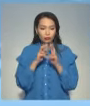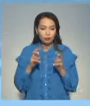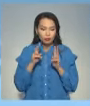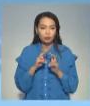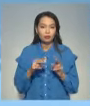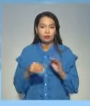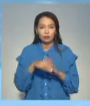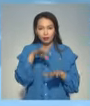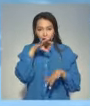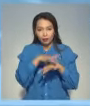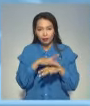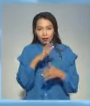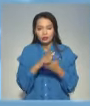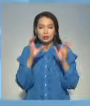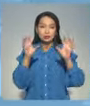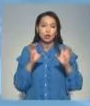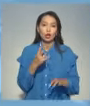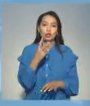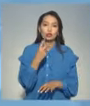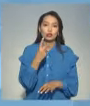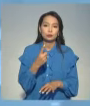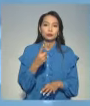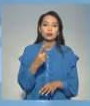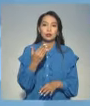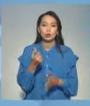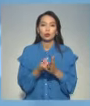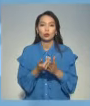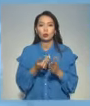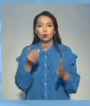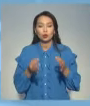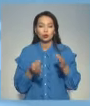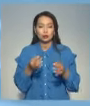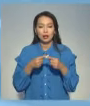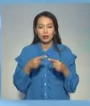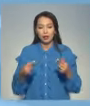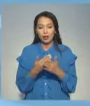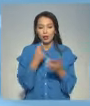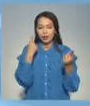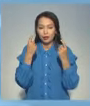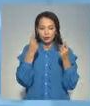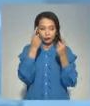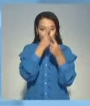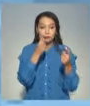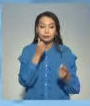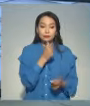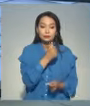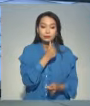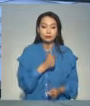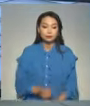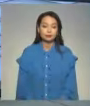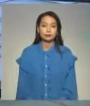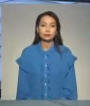Қылмыстық процесті кодекстің 201-ші бабына сәйкес сотқа дейін басқа мәліметтер жарияланбайды.